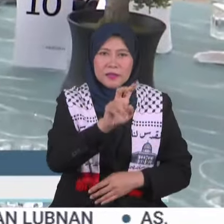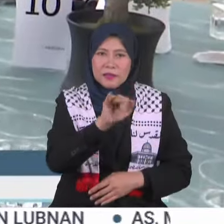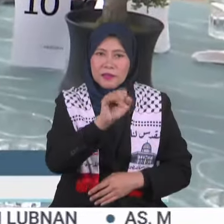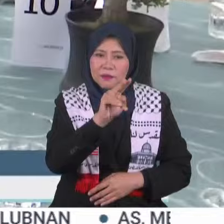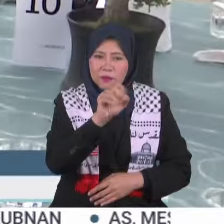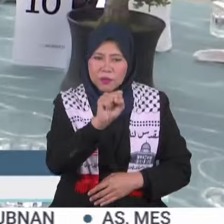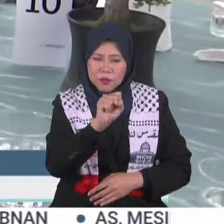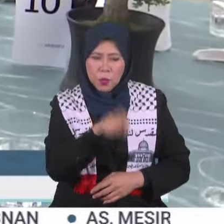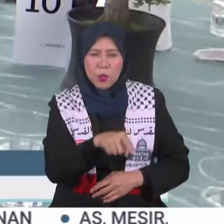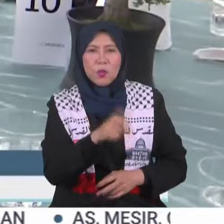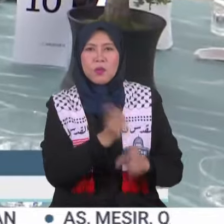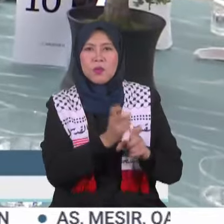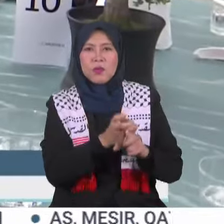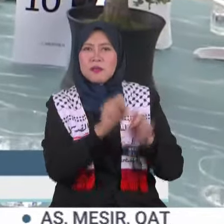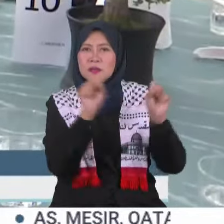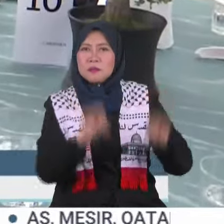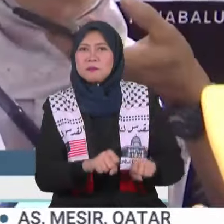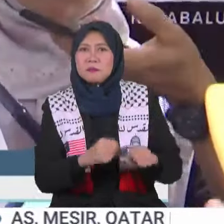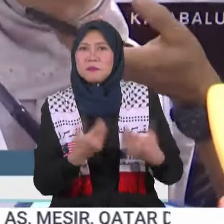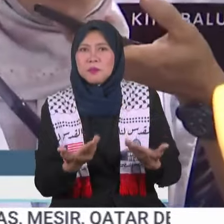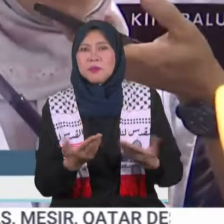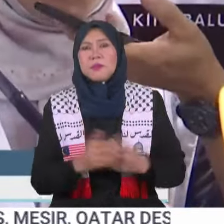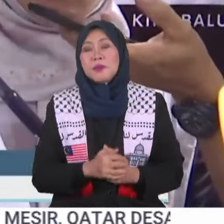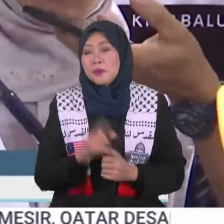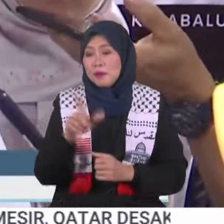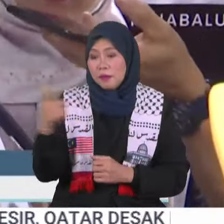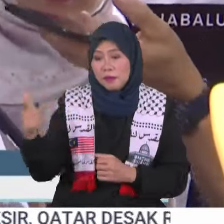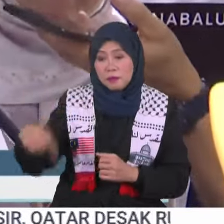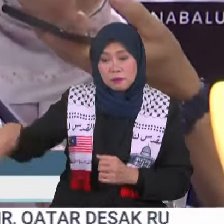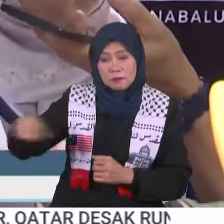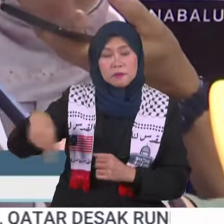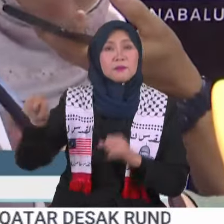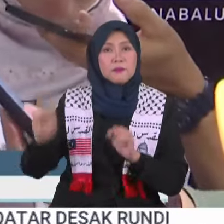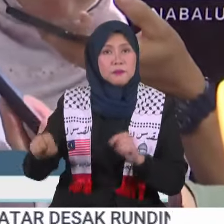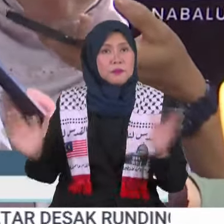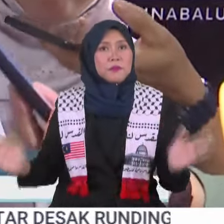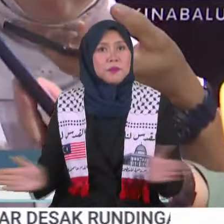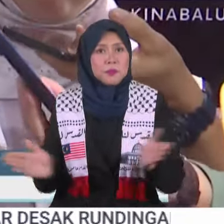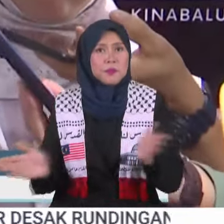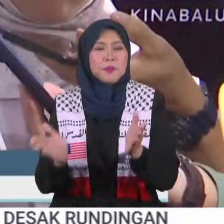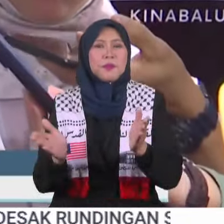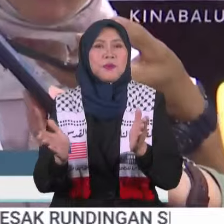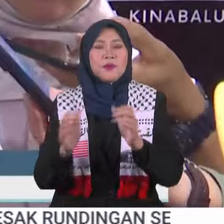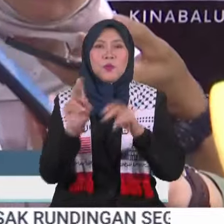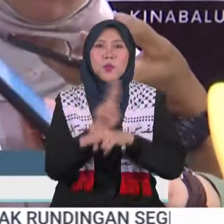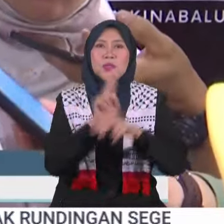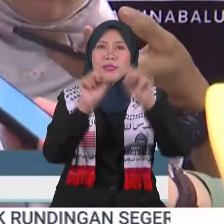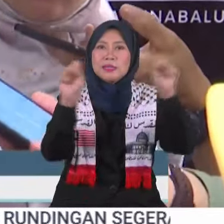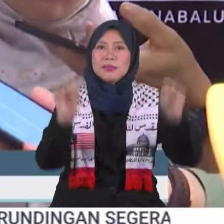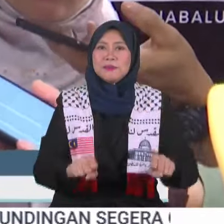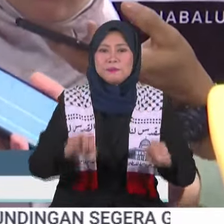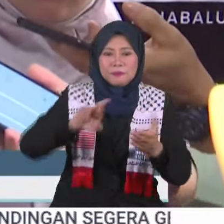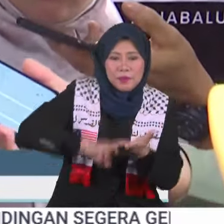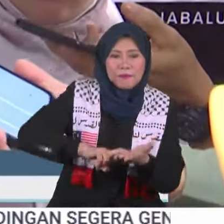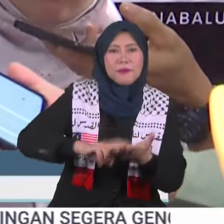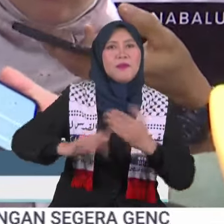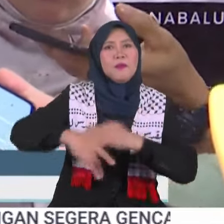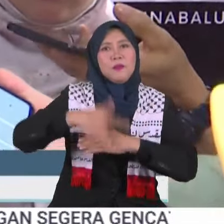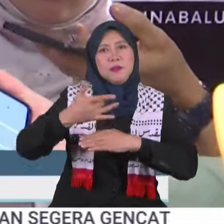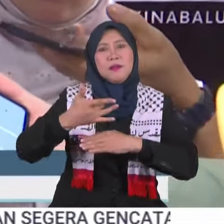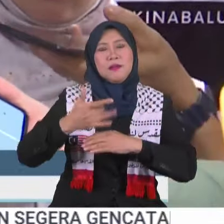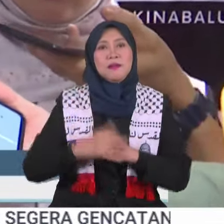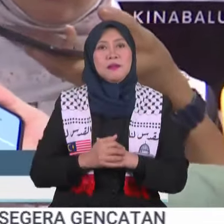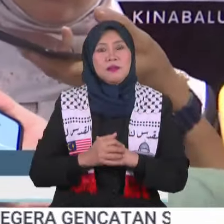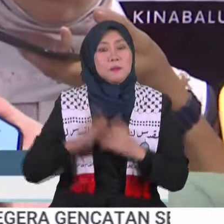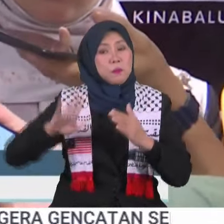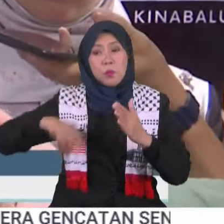e-invoice berkenaan. So, kepada semua yang lain, kita galakkan lah for them to join the system early. Walaupun dia masih